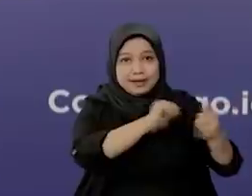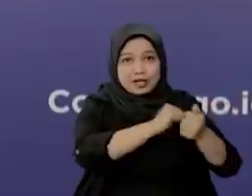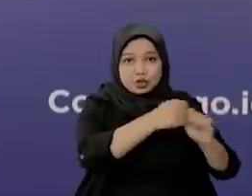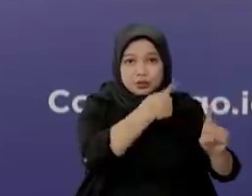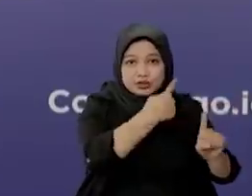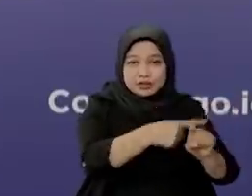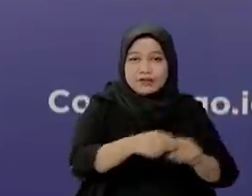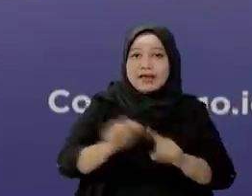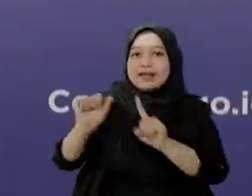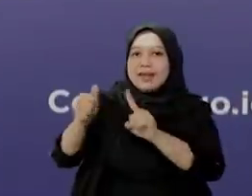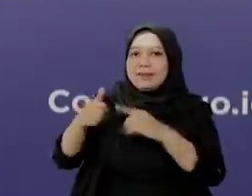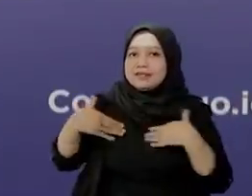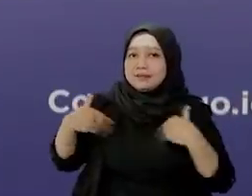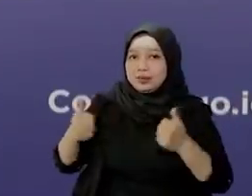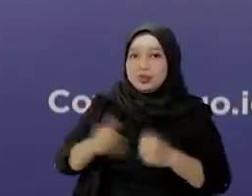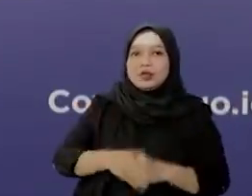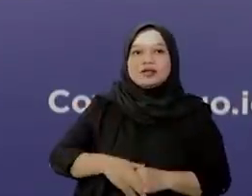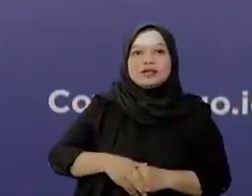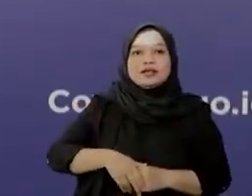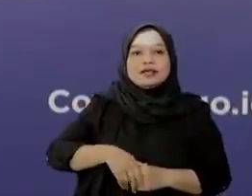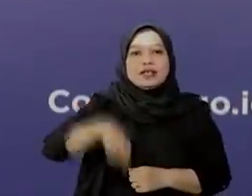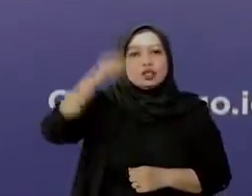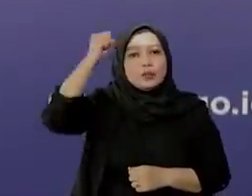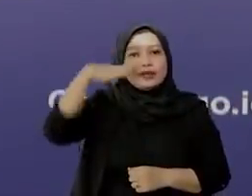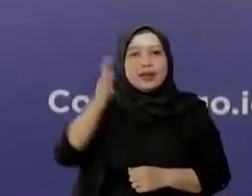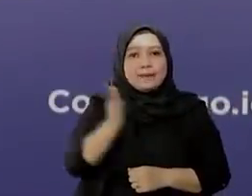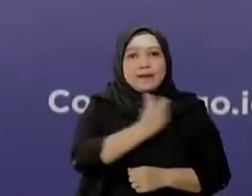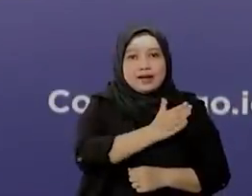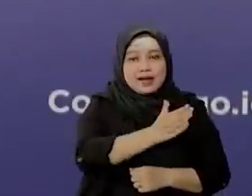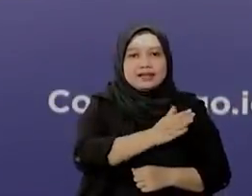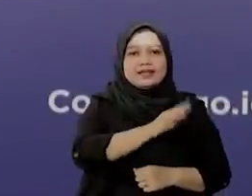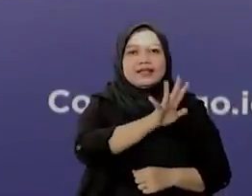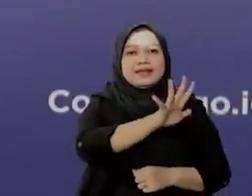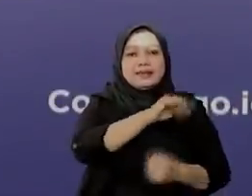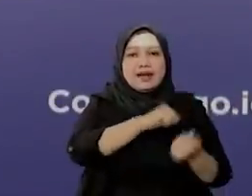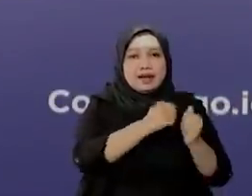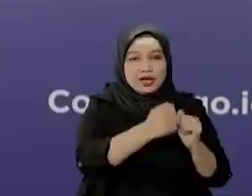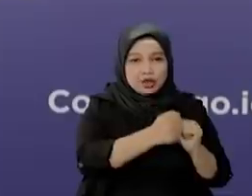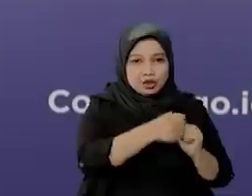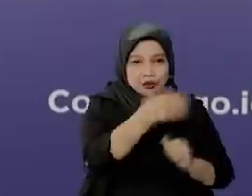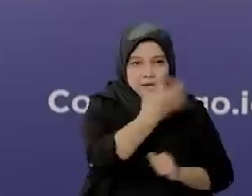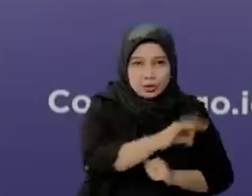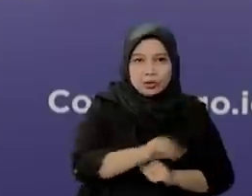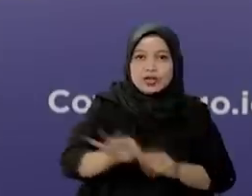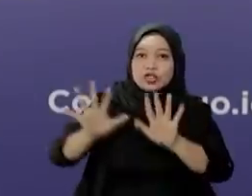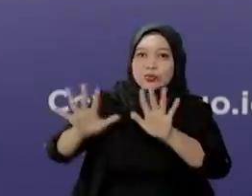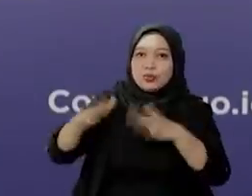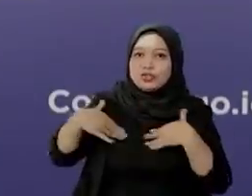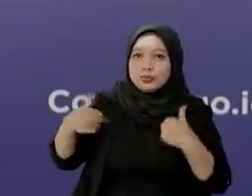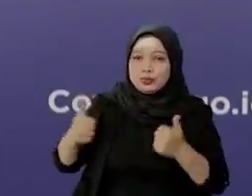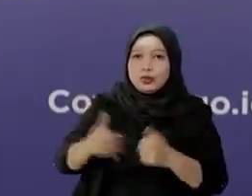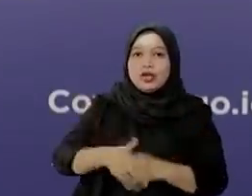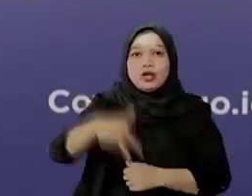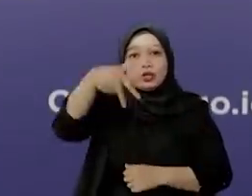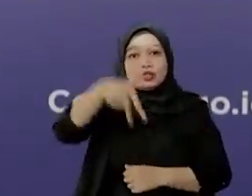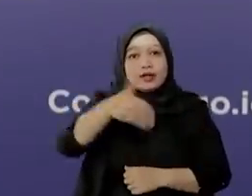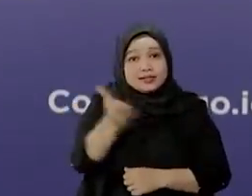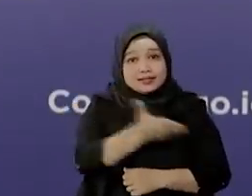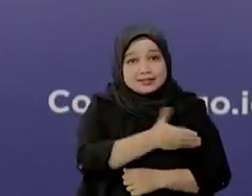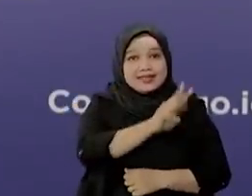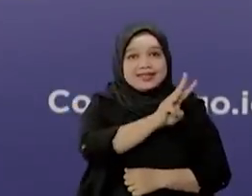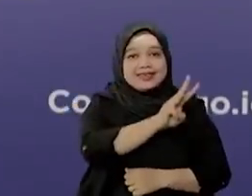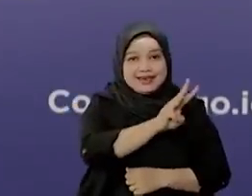sembuh Sumatera Barat lima kasus baru dan 10 sembuh Sulawesi Tenggara